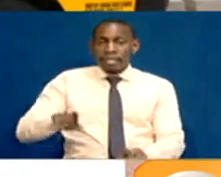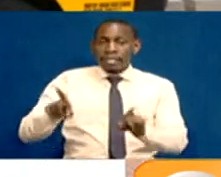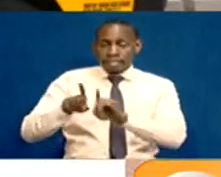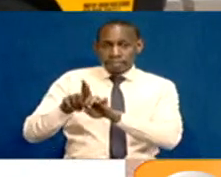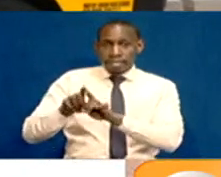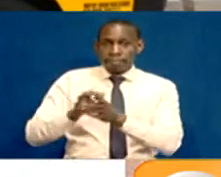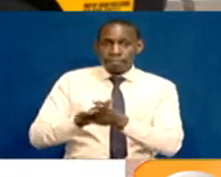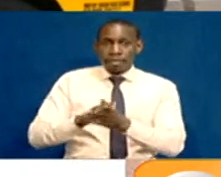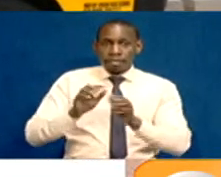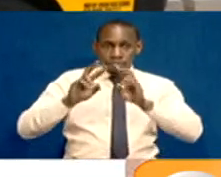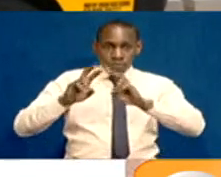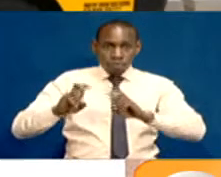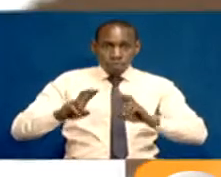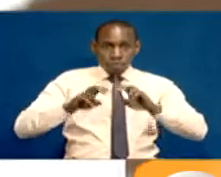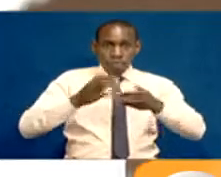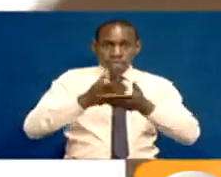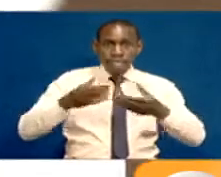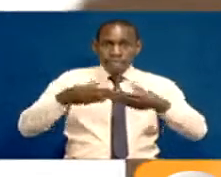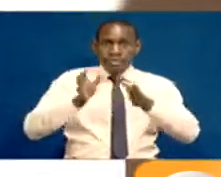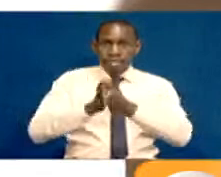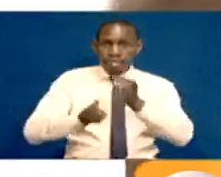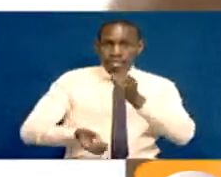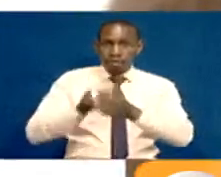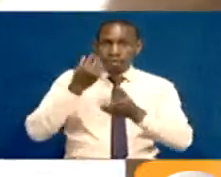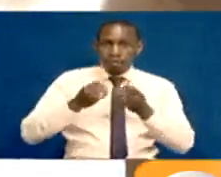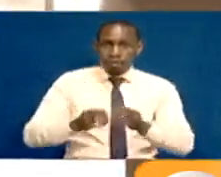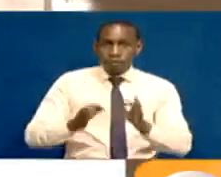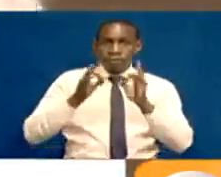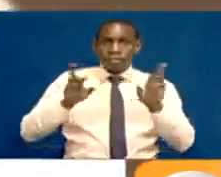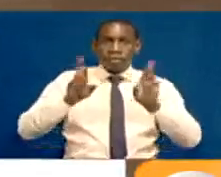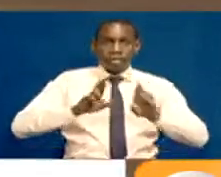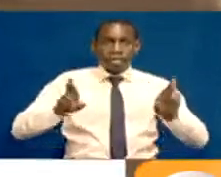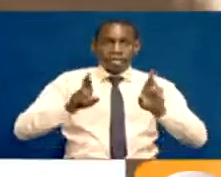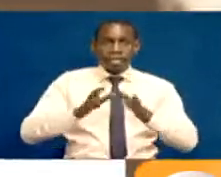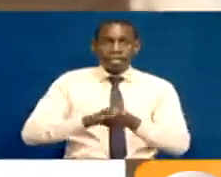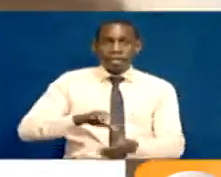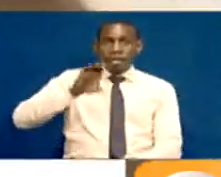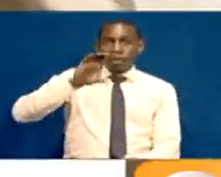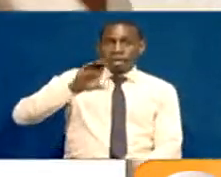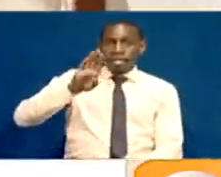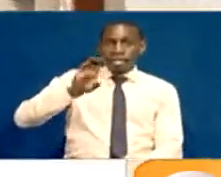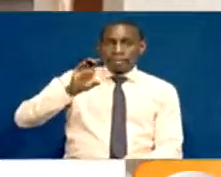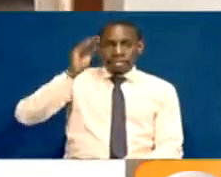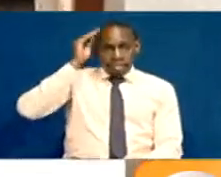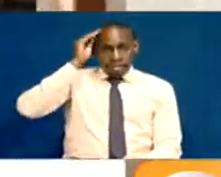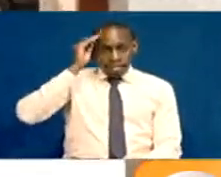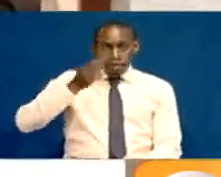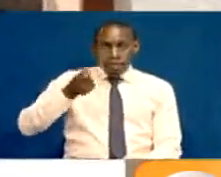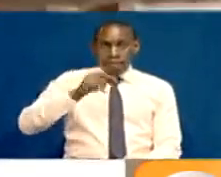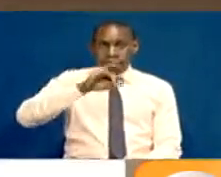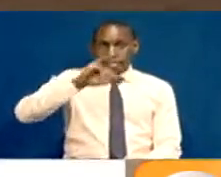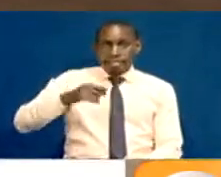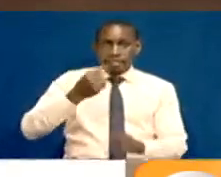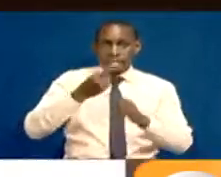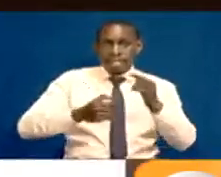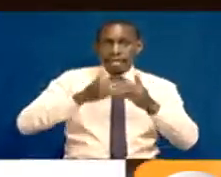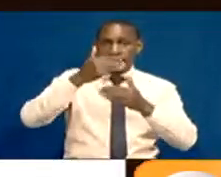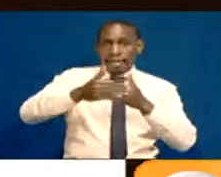ambapo alikagua baadhi ya madarasa yaliyozinduliwa rasmi tayari kwa elimu ya CBC Januari mwaka